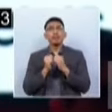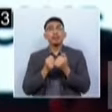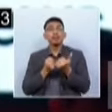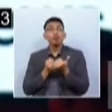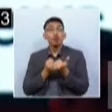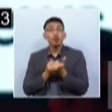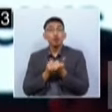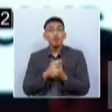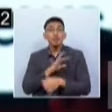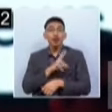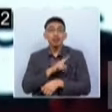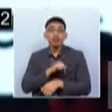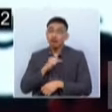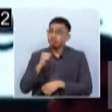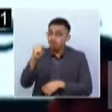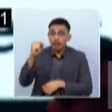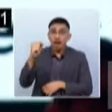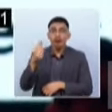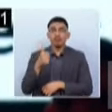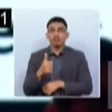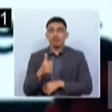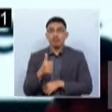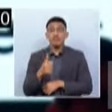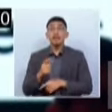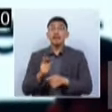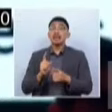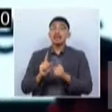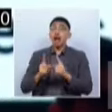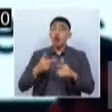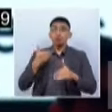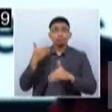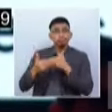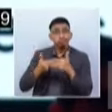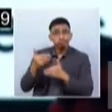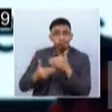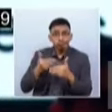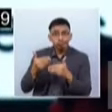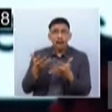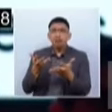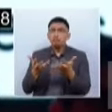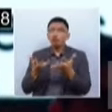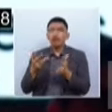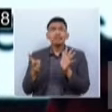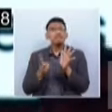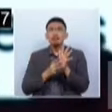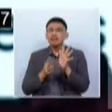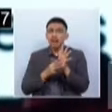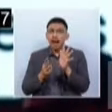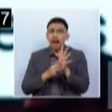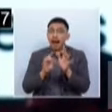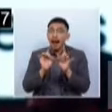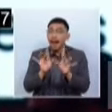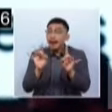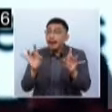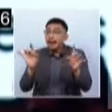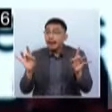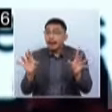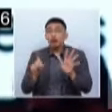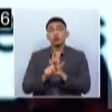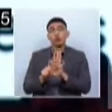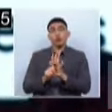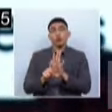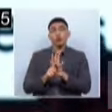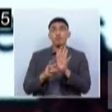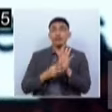eh China Rising seb Amerika itu nah jadi Indonesia ini mau tidak mau akan terseret